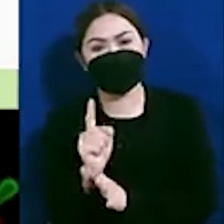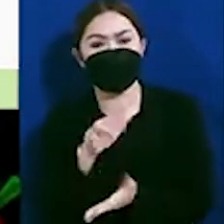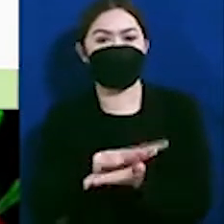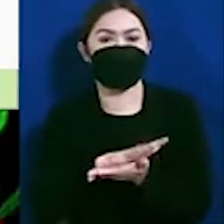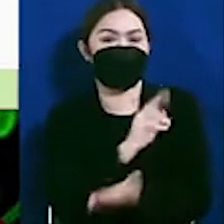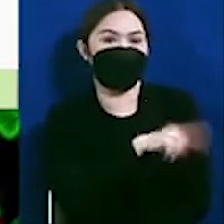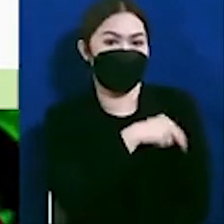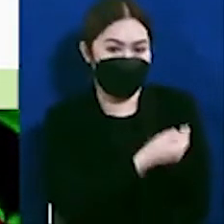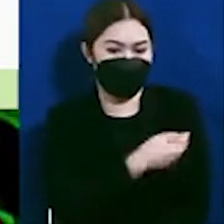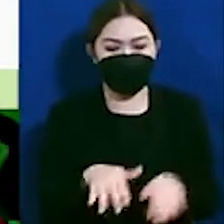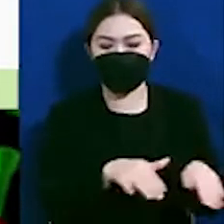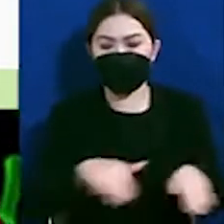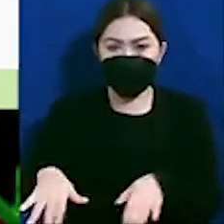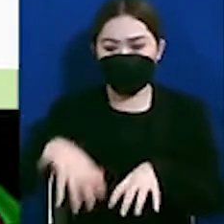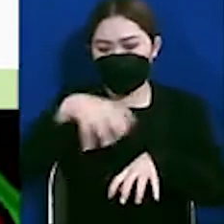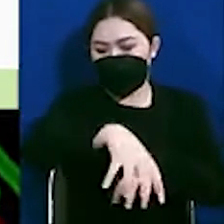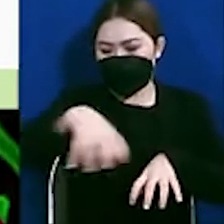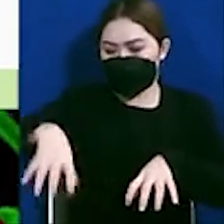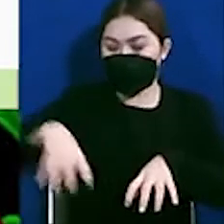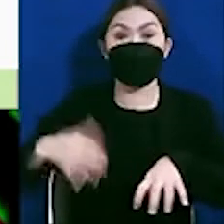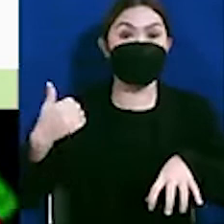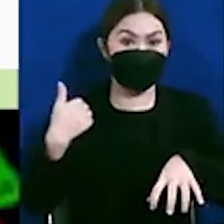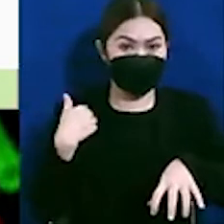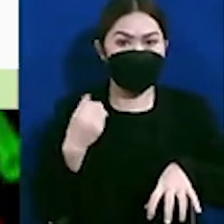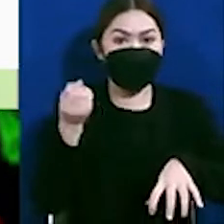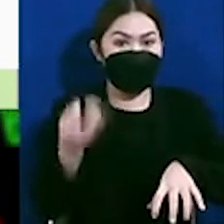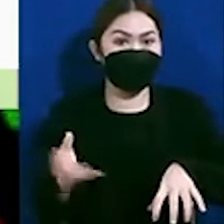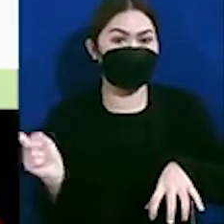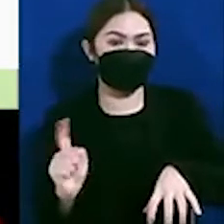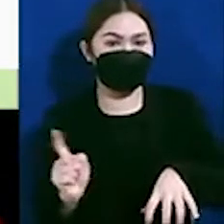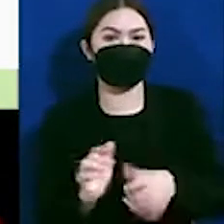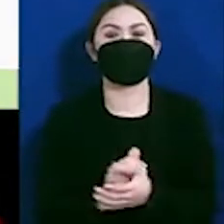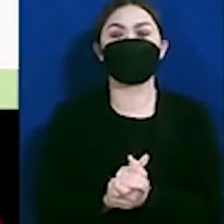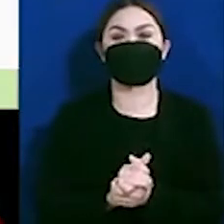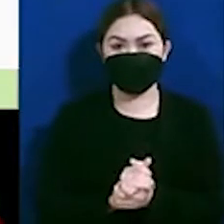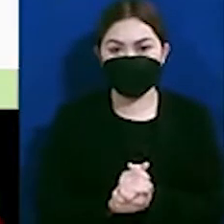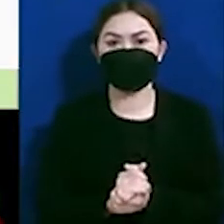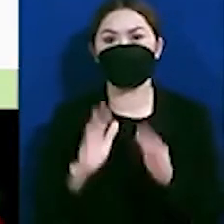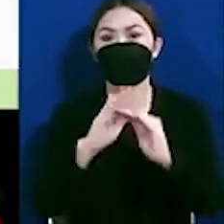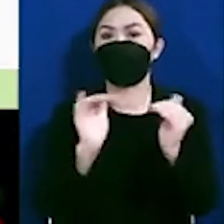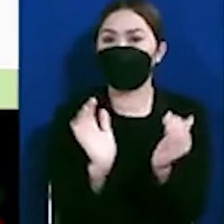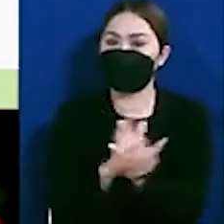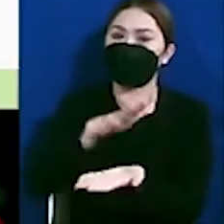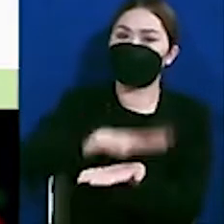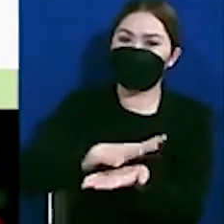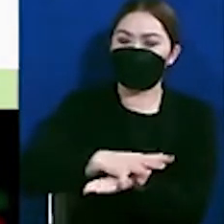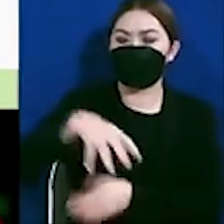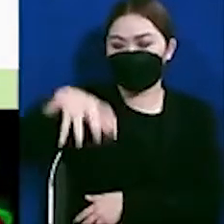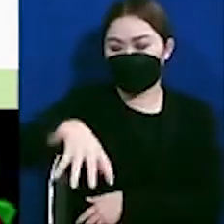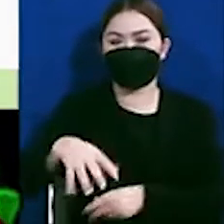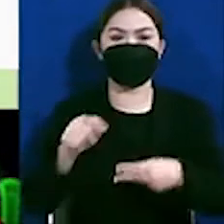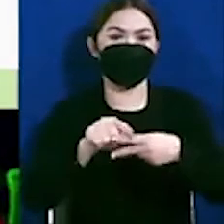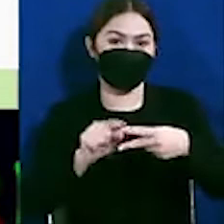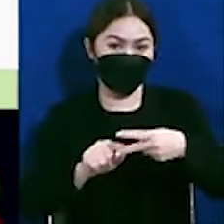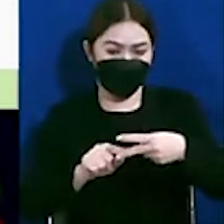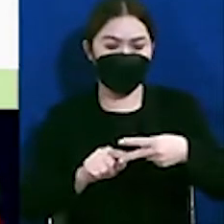เรียนแพทย์ได้มีการเตรียมการสถานที่กันแล้วนะครับส่วนใหญ่ก็จะเป็นอย่างที่ผมเรียนแล้วครับเป็นวัดหรือเป็นโรงเรียนนะครับ